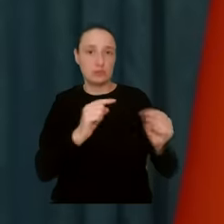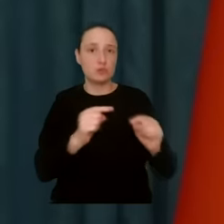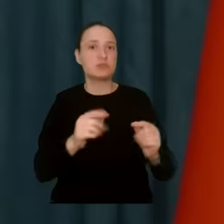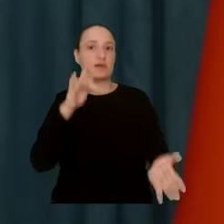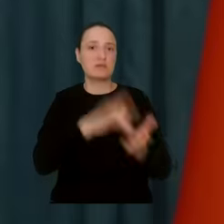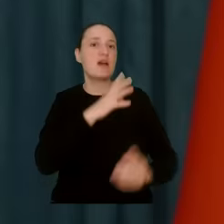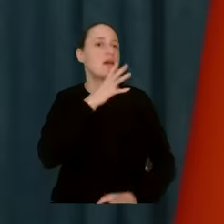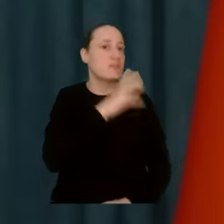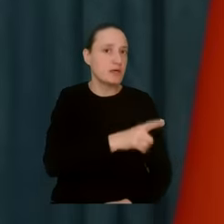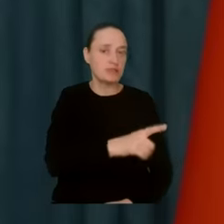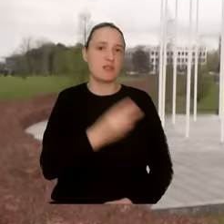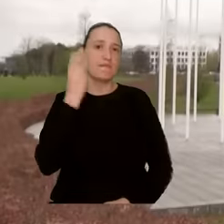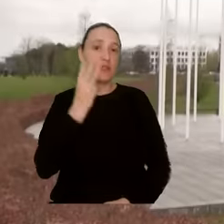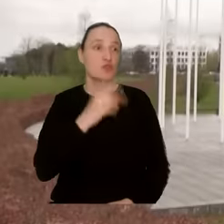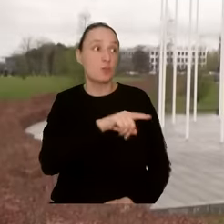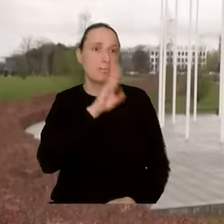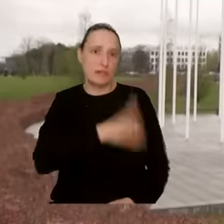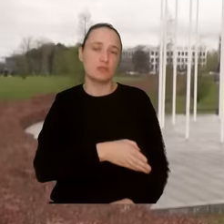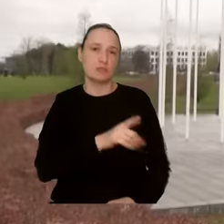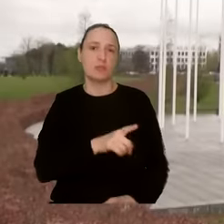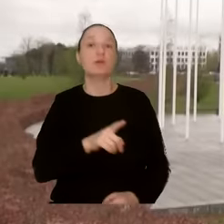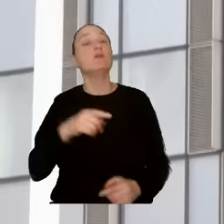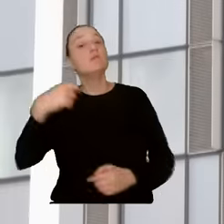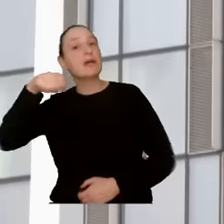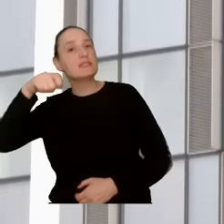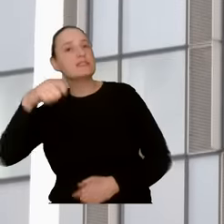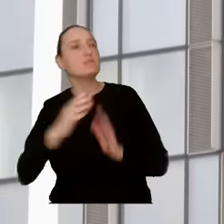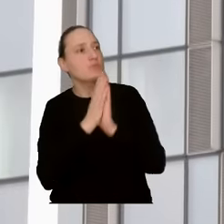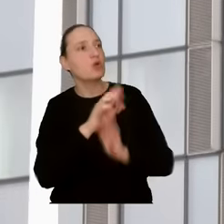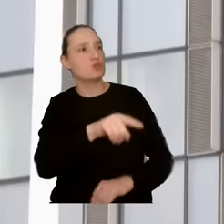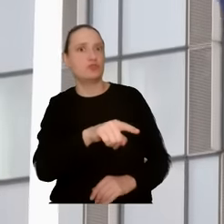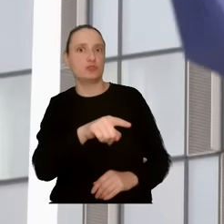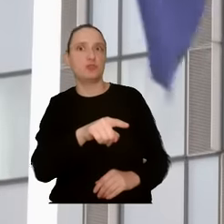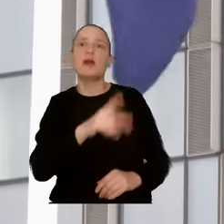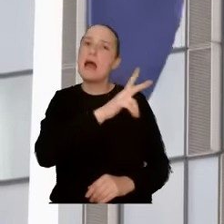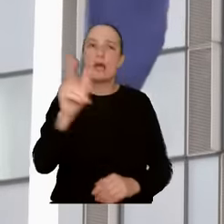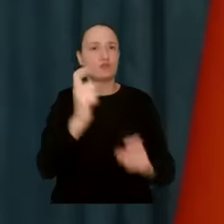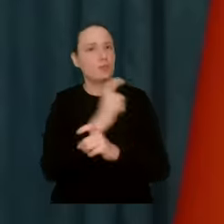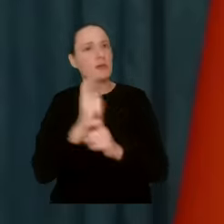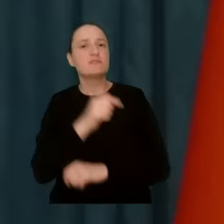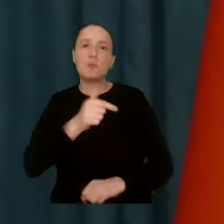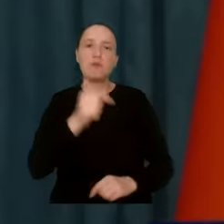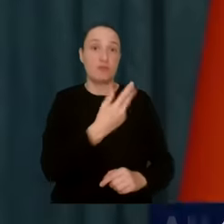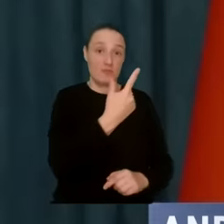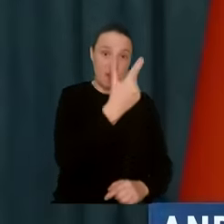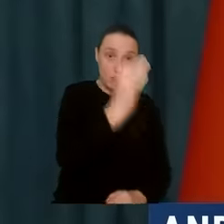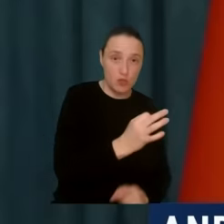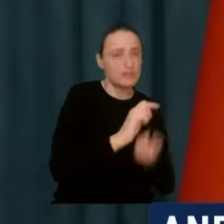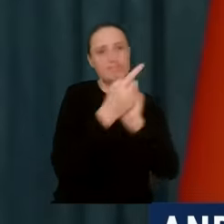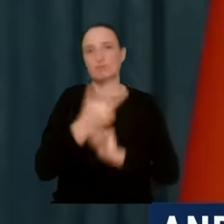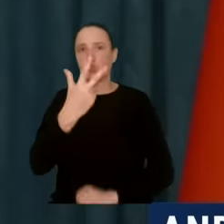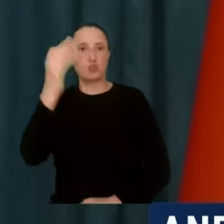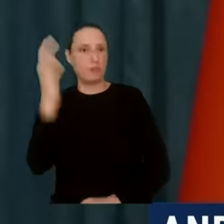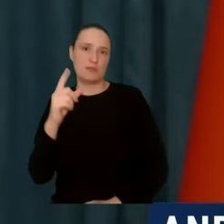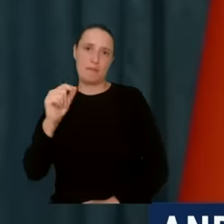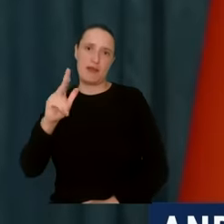sekretarza generalnego i przywódców państw sojuszu, którym apeluje o zwiększenie wydatków na obronność do 3% PKB. Ten mój list otwiera na ten